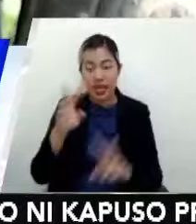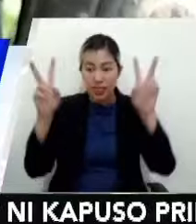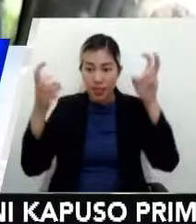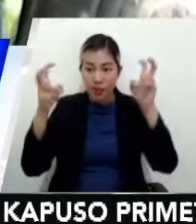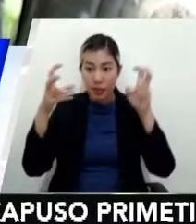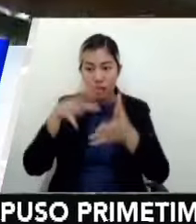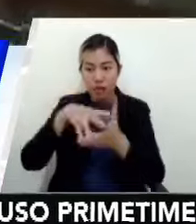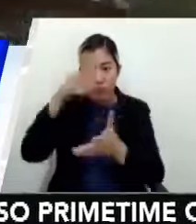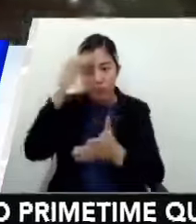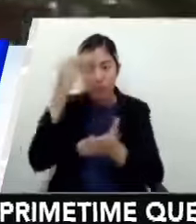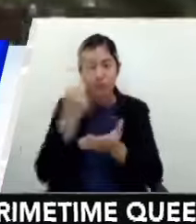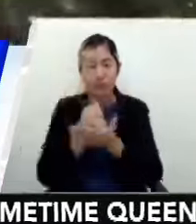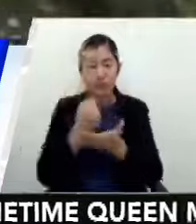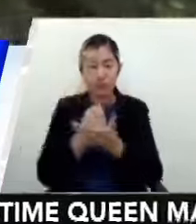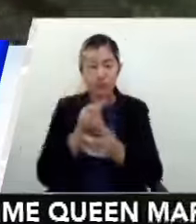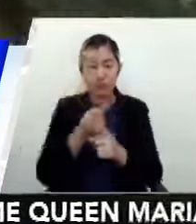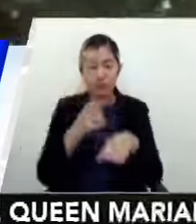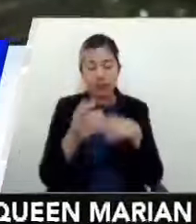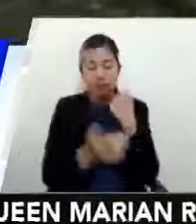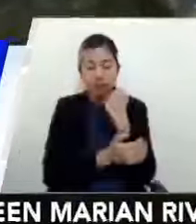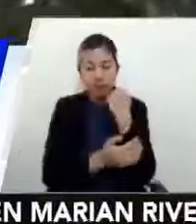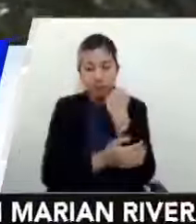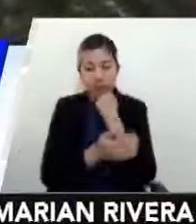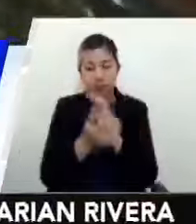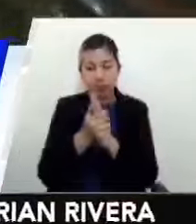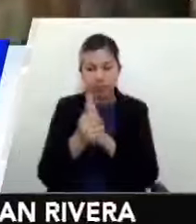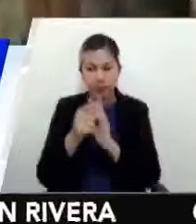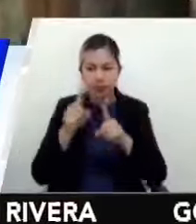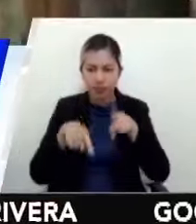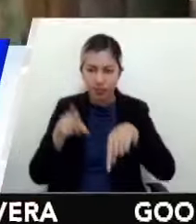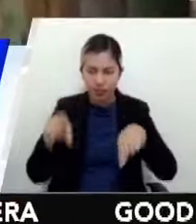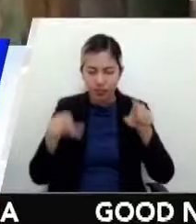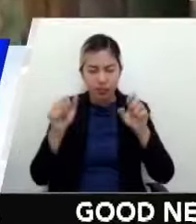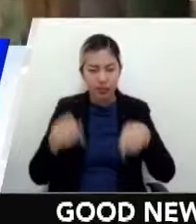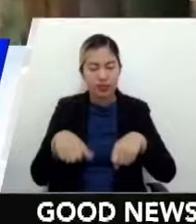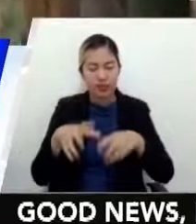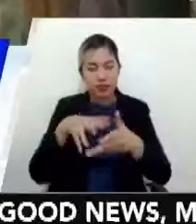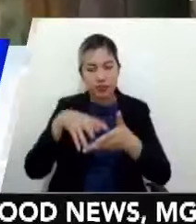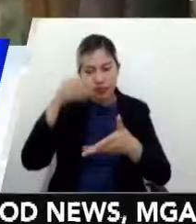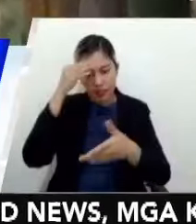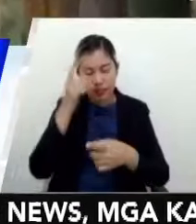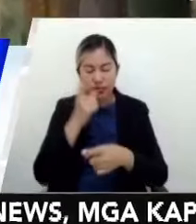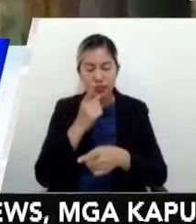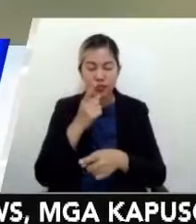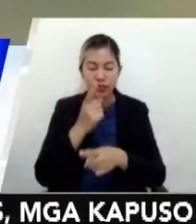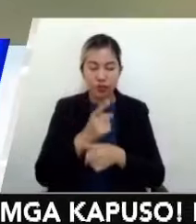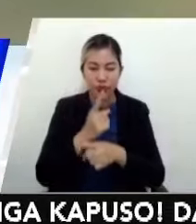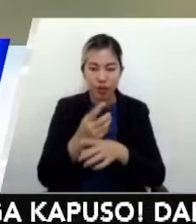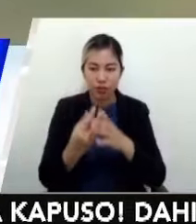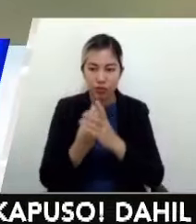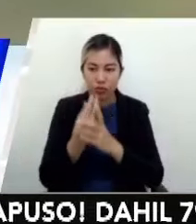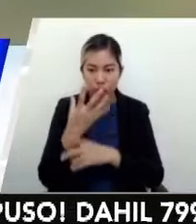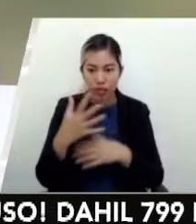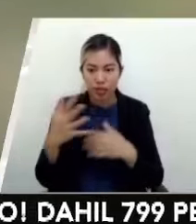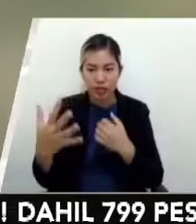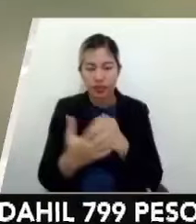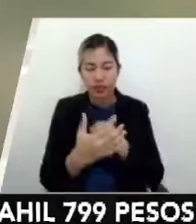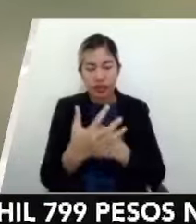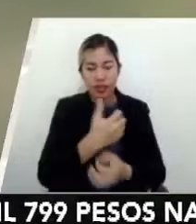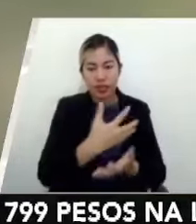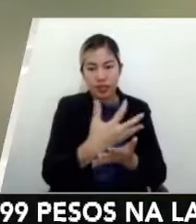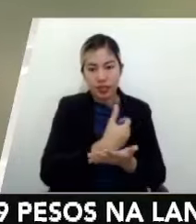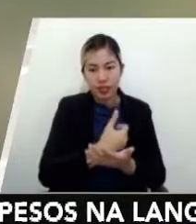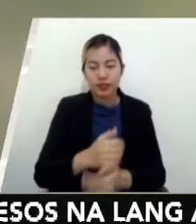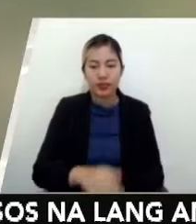Bamboo Experts. Iba-iba po ang pwedeng matutuhan gaya ng tamang pagpapatubo at pag-ani ng mga kawayan. Para sa ibang